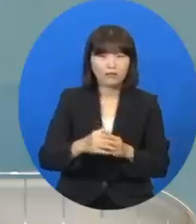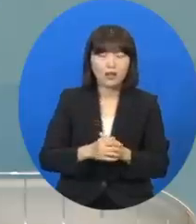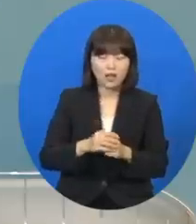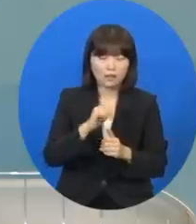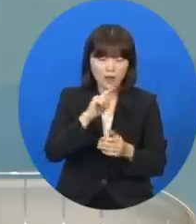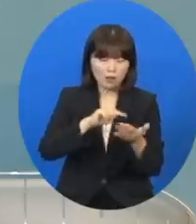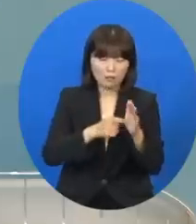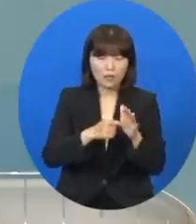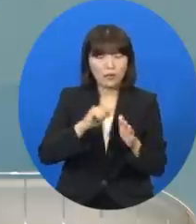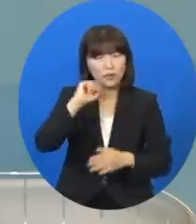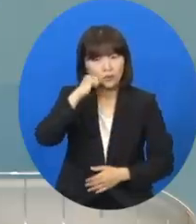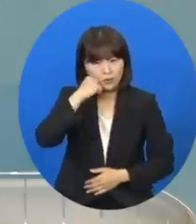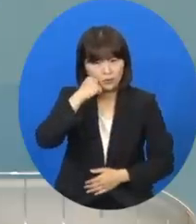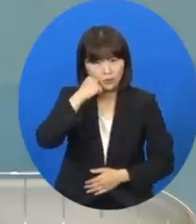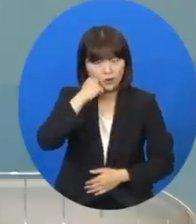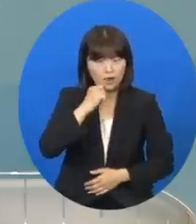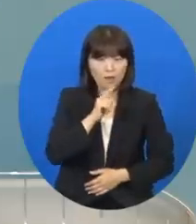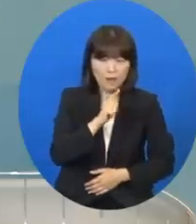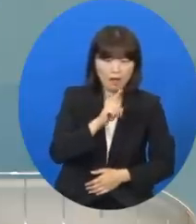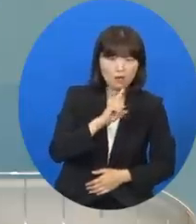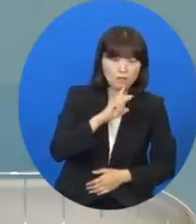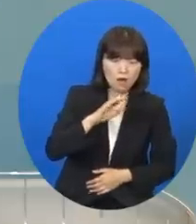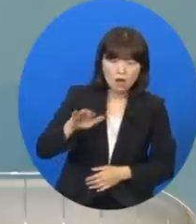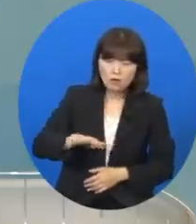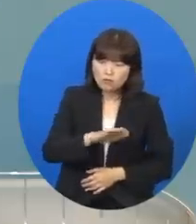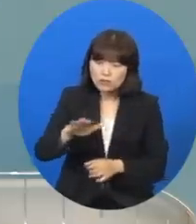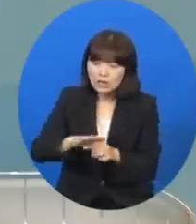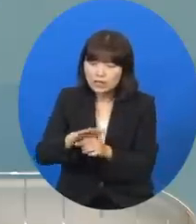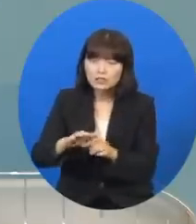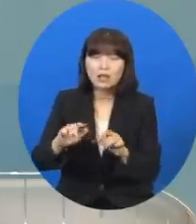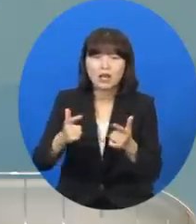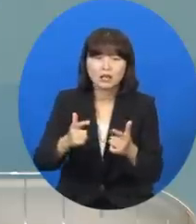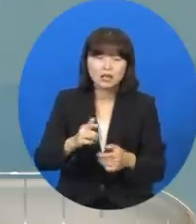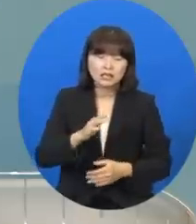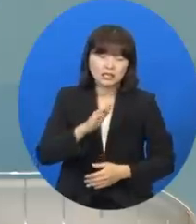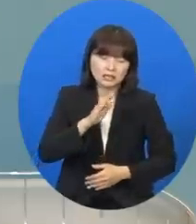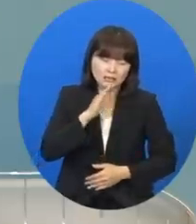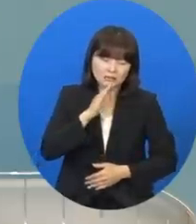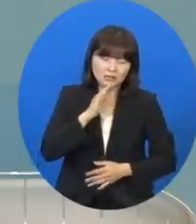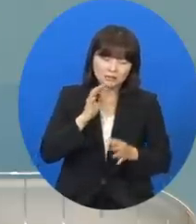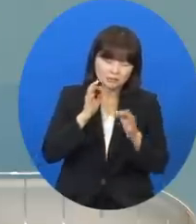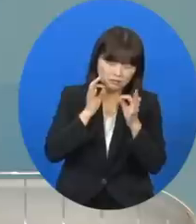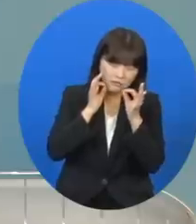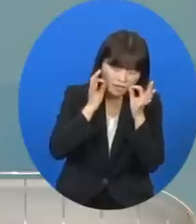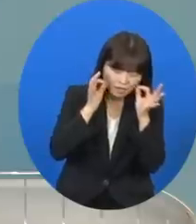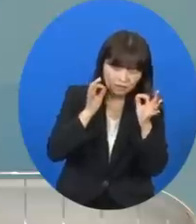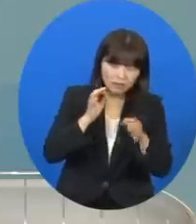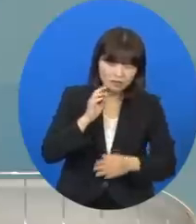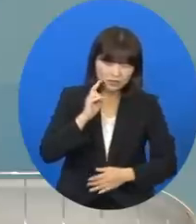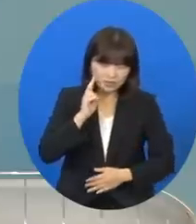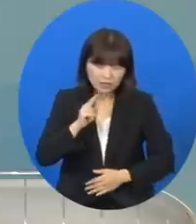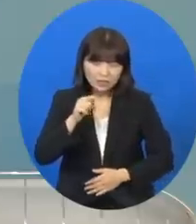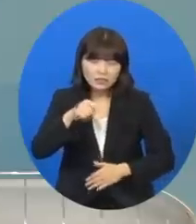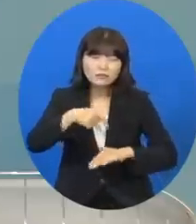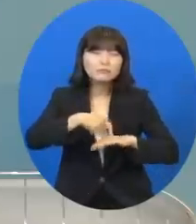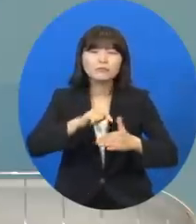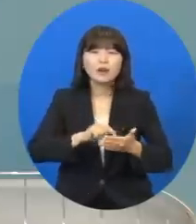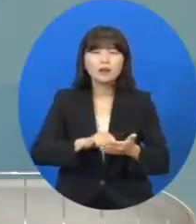겁니다. 그 진지함, 그 심각함, 그 간절함, 그게